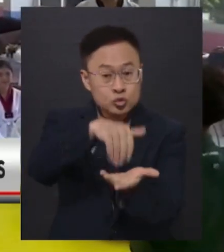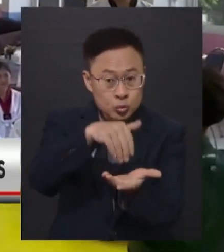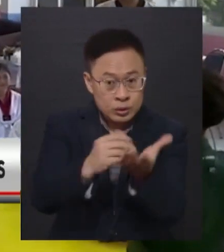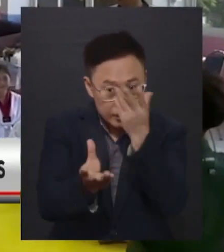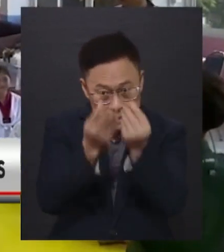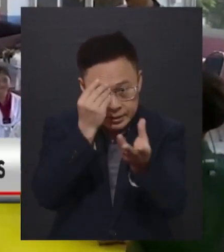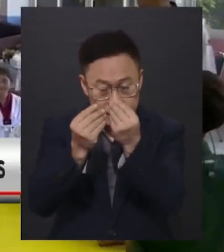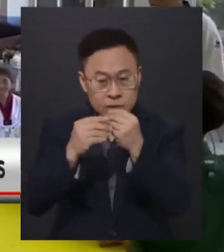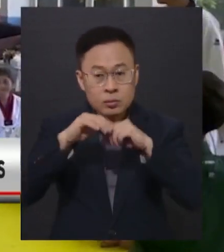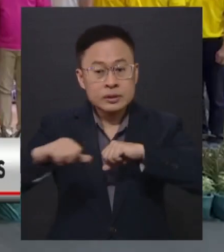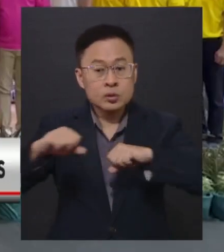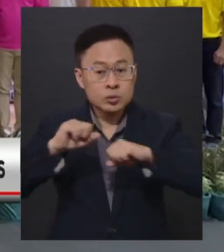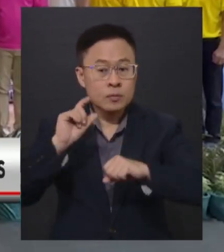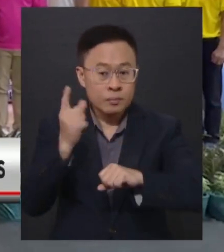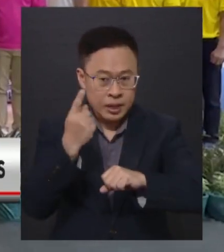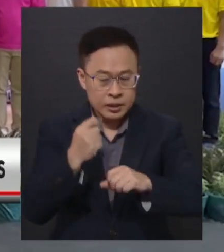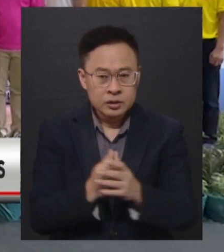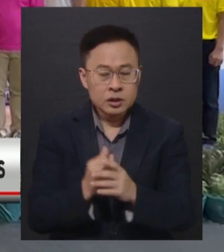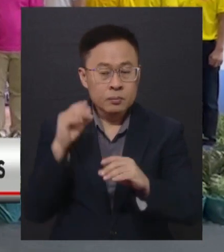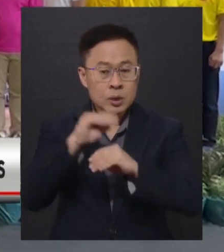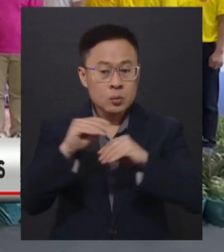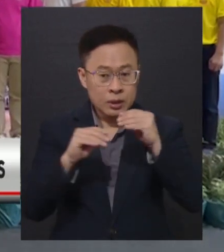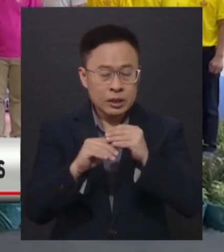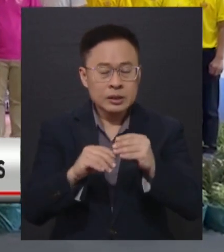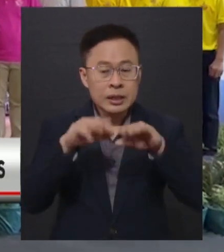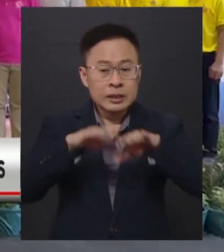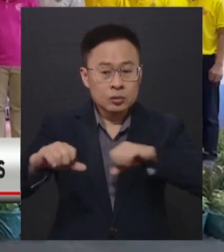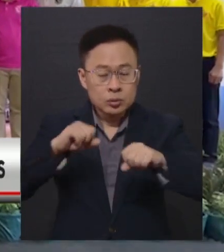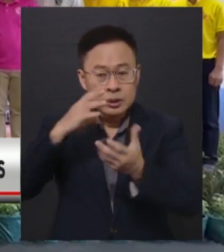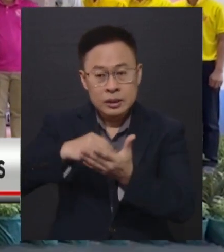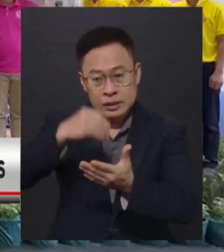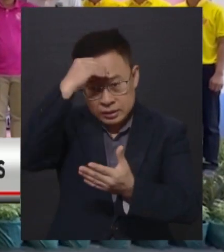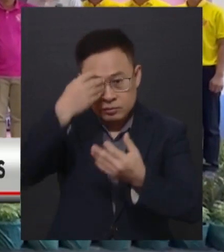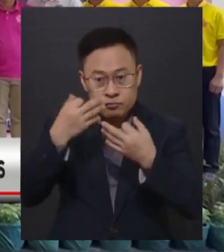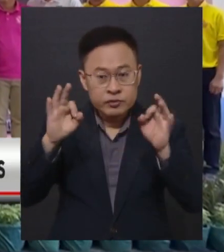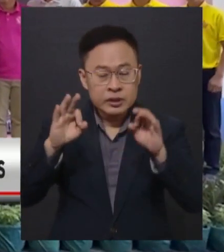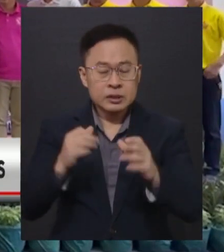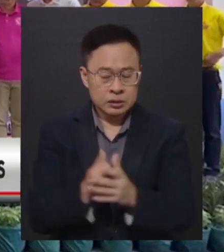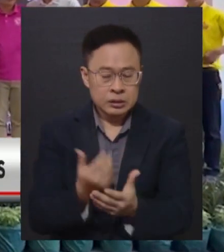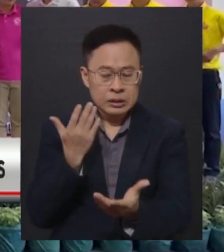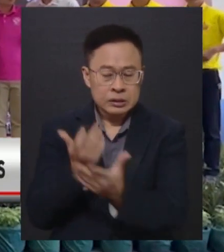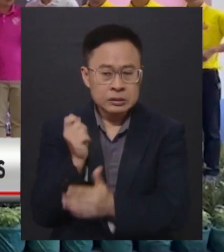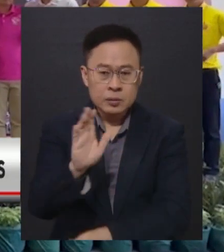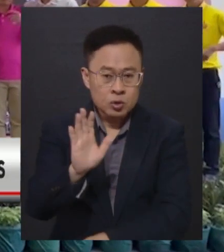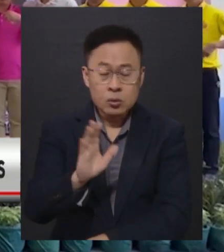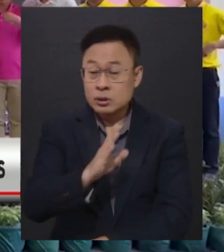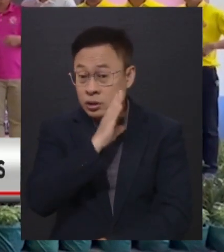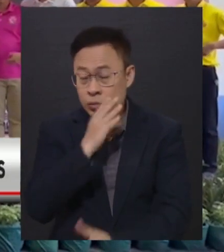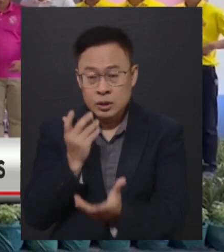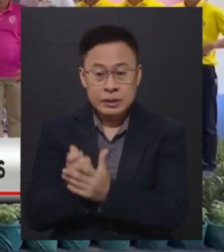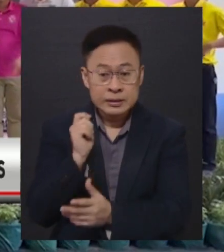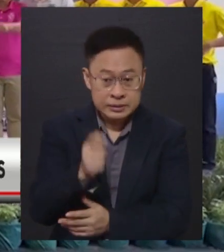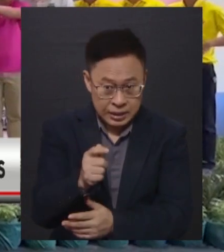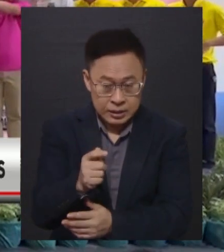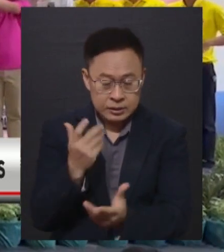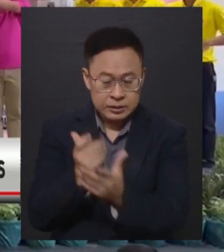นโดยเป็นโครงการที่ไม่มีค่าใช้จ่ายมาตรการช่วยเหลือในเรื่องของภาษีพ่อแม่ครอบครัวที่มีเด็กเล็กยุว